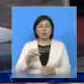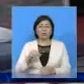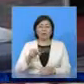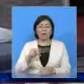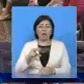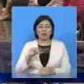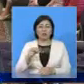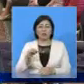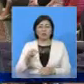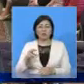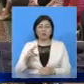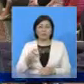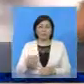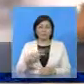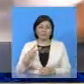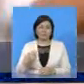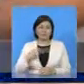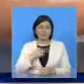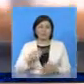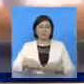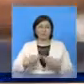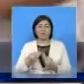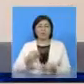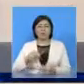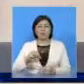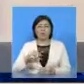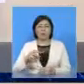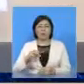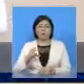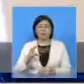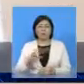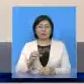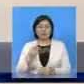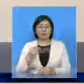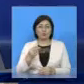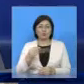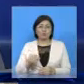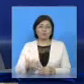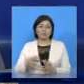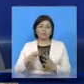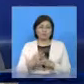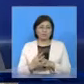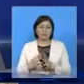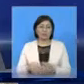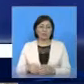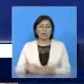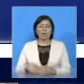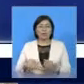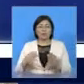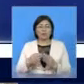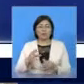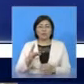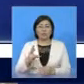Ак-Жол, а также 2 самовыдвиженца в акимы Токмансайского и Ушкудукского сельских округов. Партия Нур Отан выдвинула